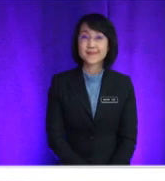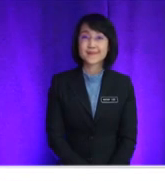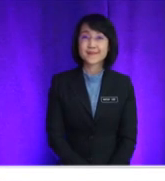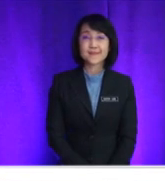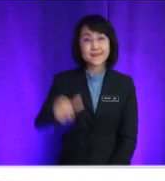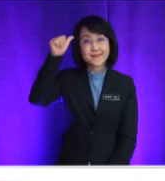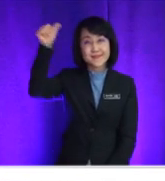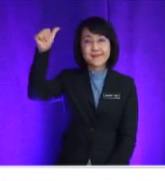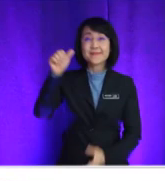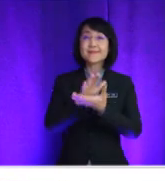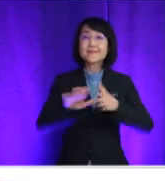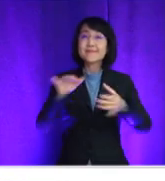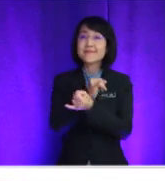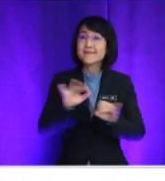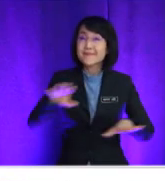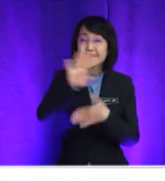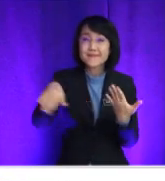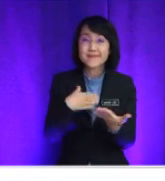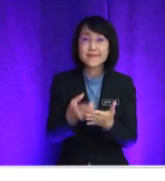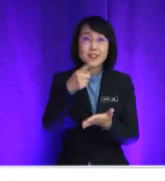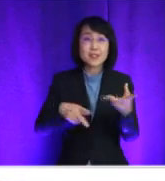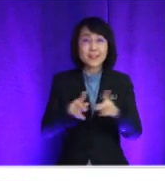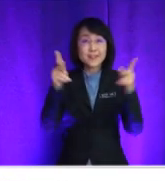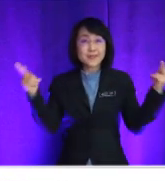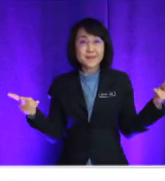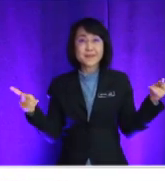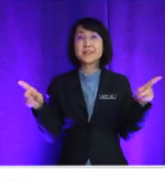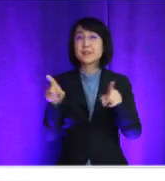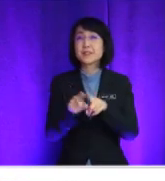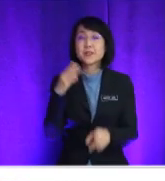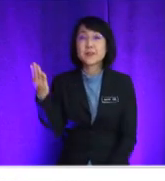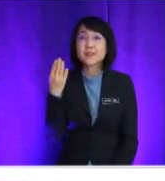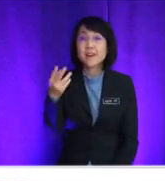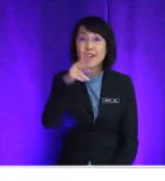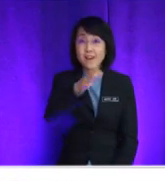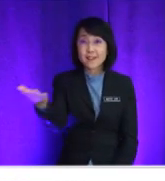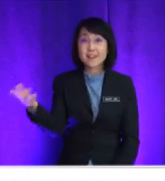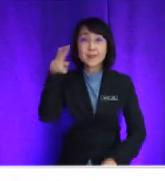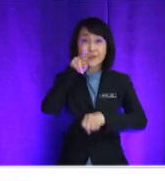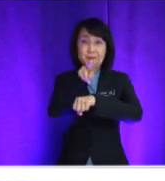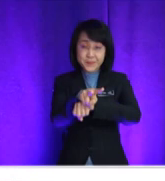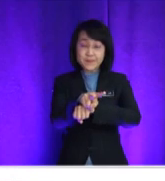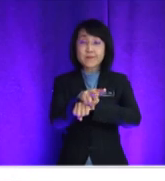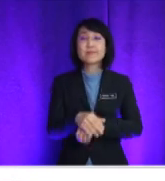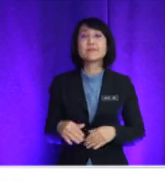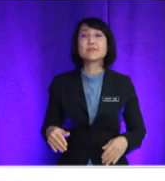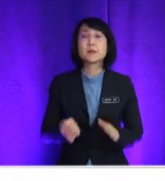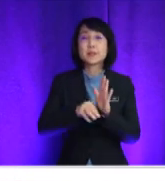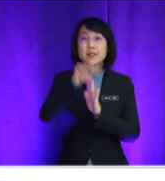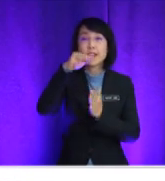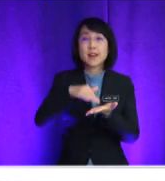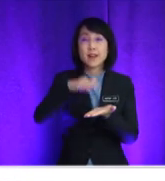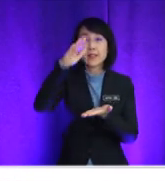Assalamualaikum dan salam sejahtera semua apa kabar seperti biasa anda sedang menonton selamat Menengah Atas dididik TV KPM